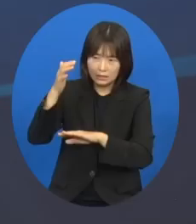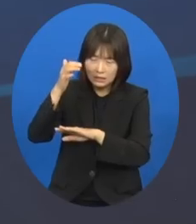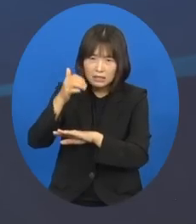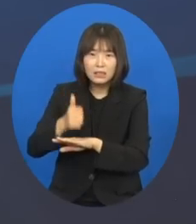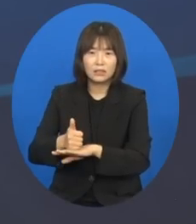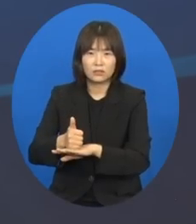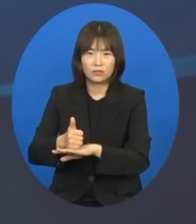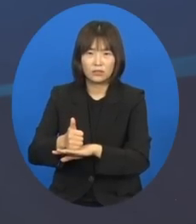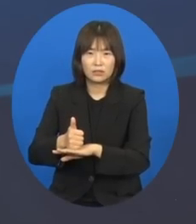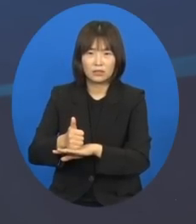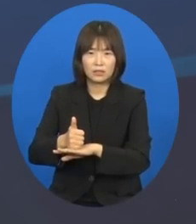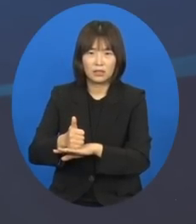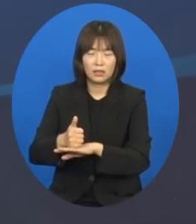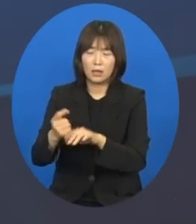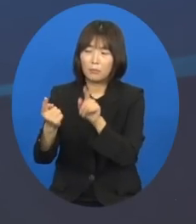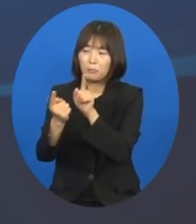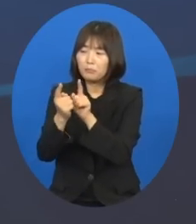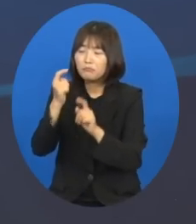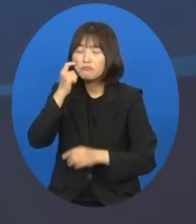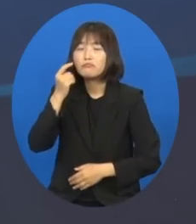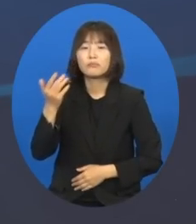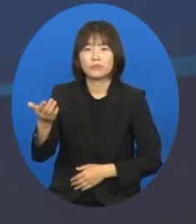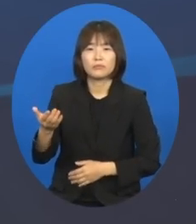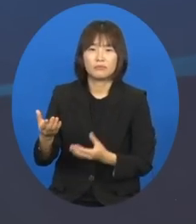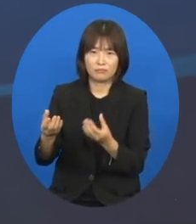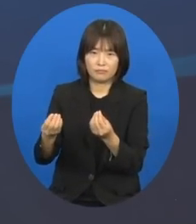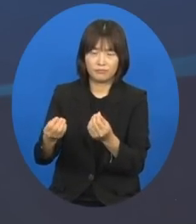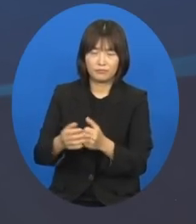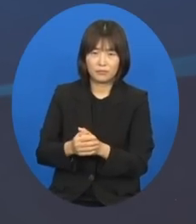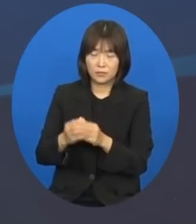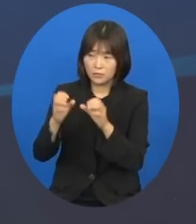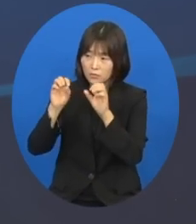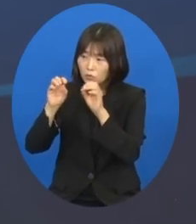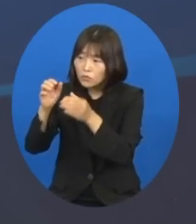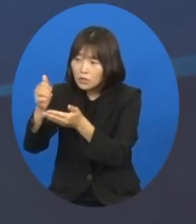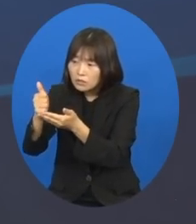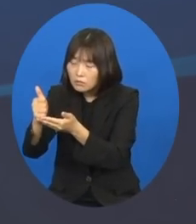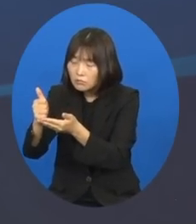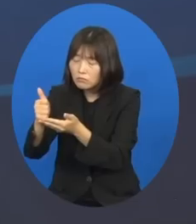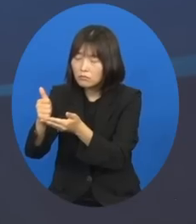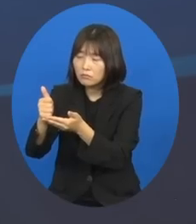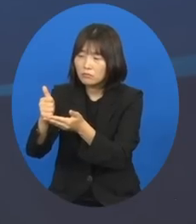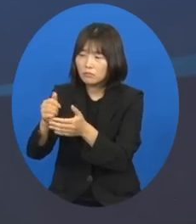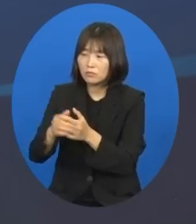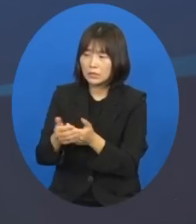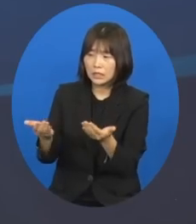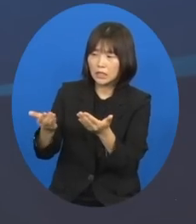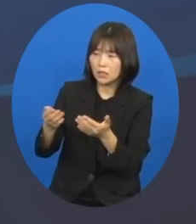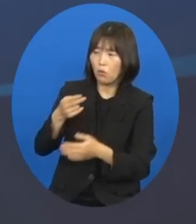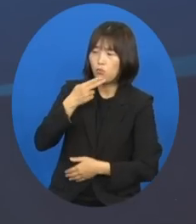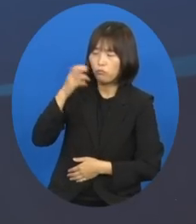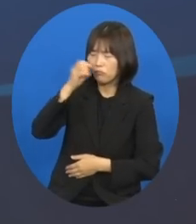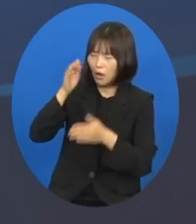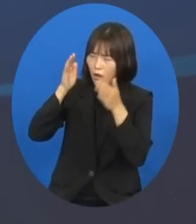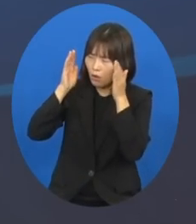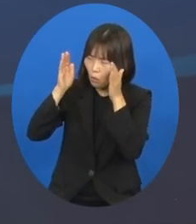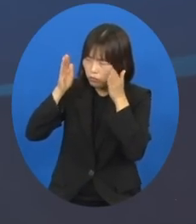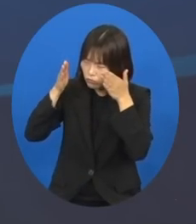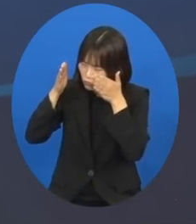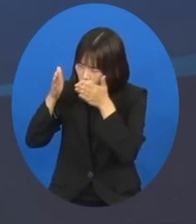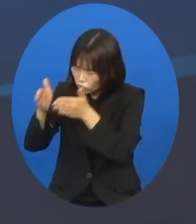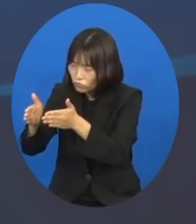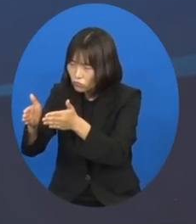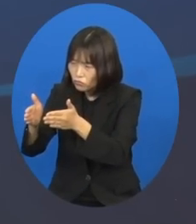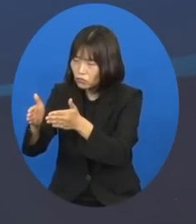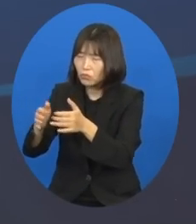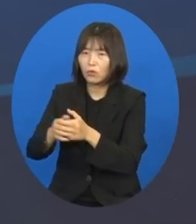오피스라는 데서 만나 가지고 물었습니다 전도사님 가만 보니까 전도사님은 일을 안 하는데 일을 안 하고